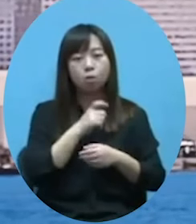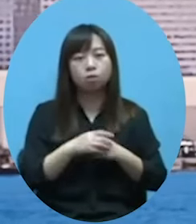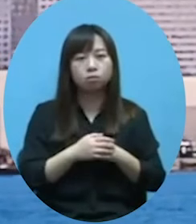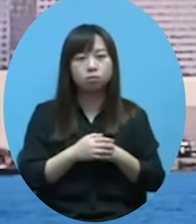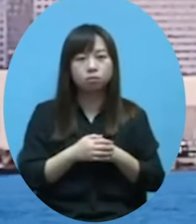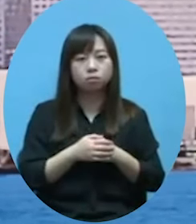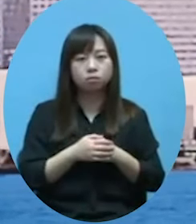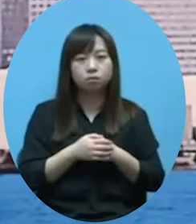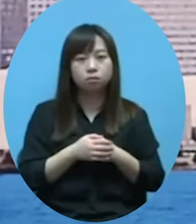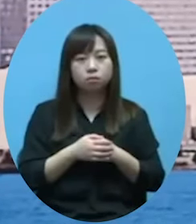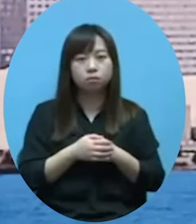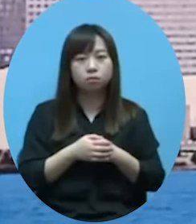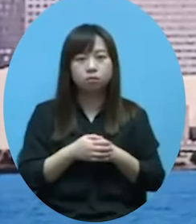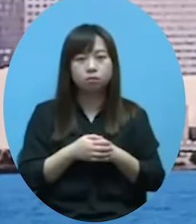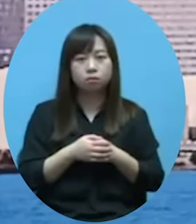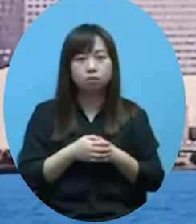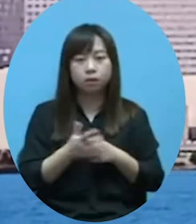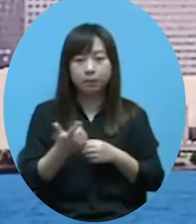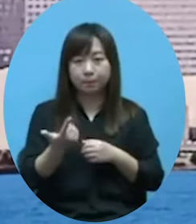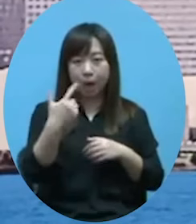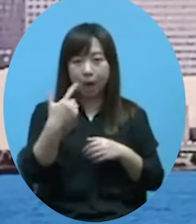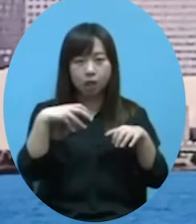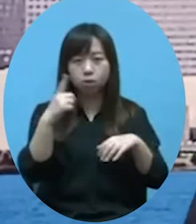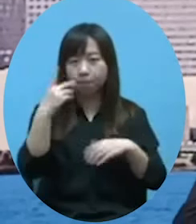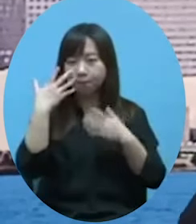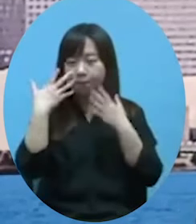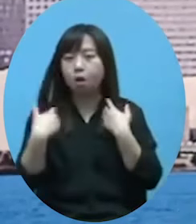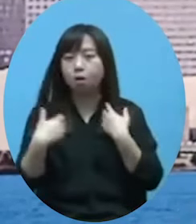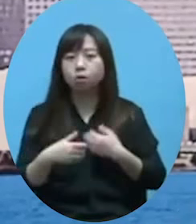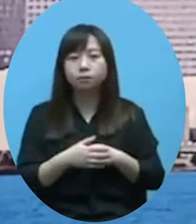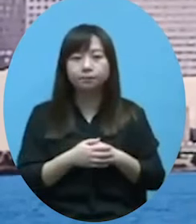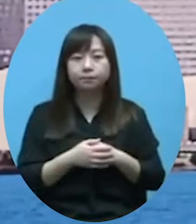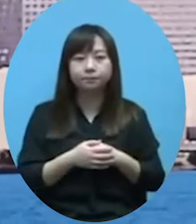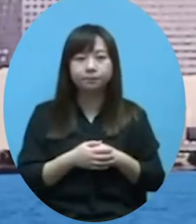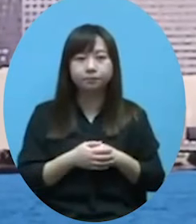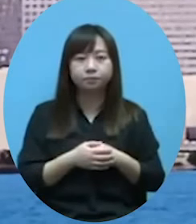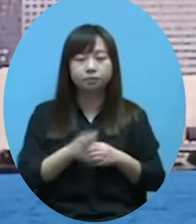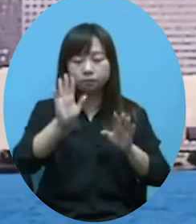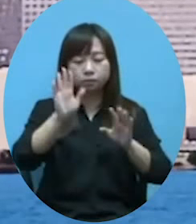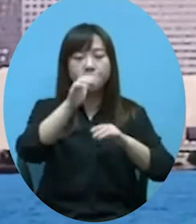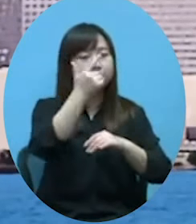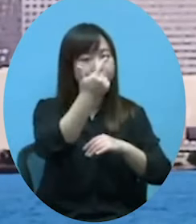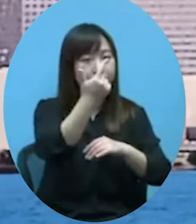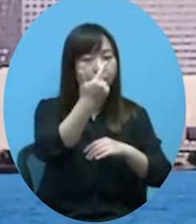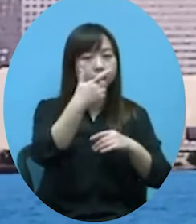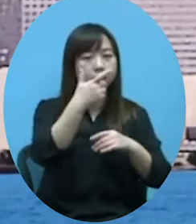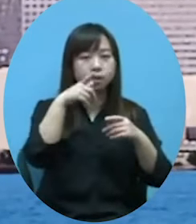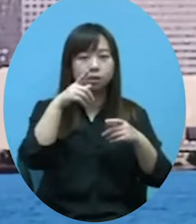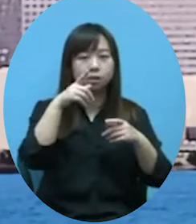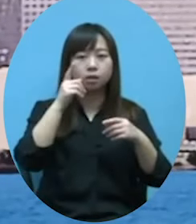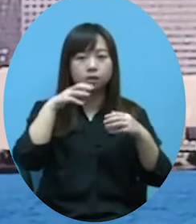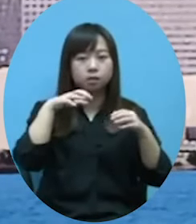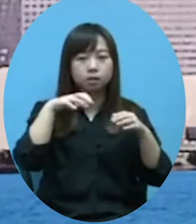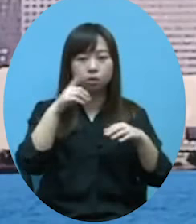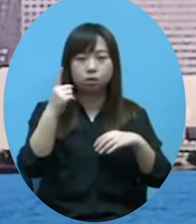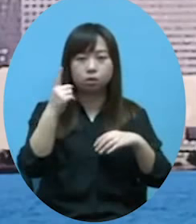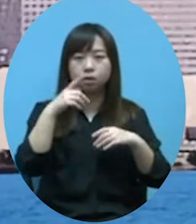確謝謝下一條這邊綠色衫這位男士